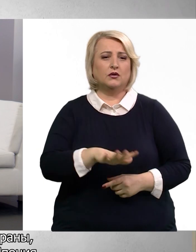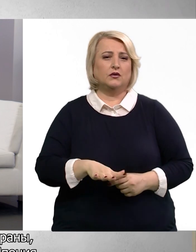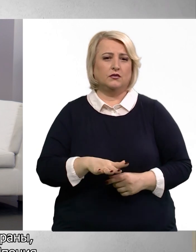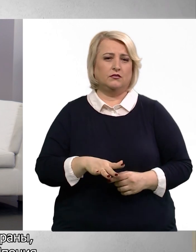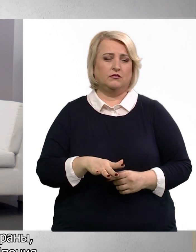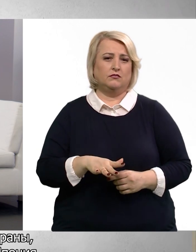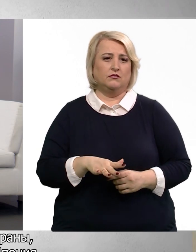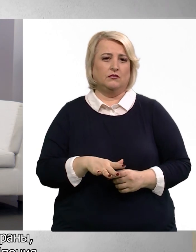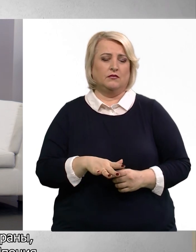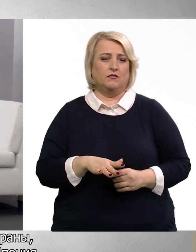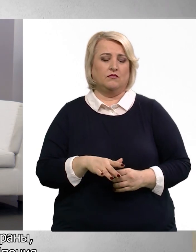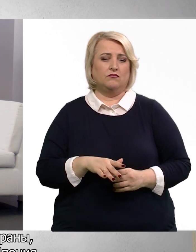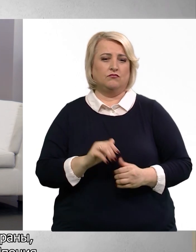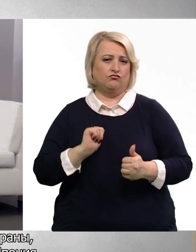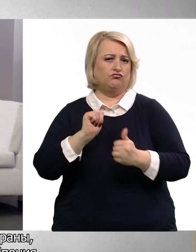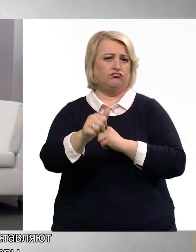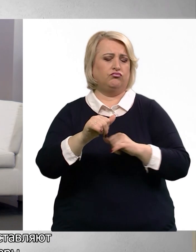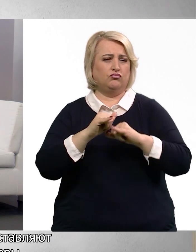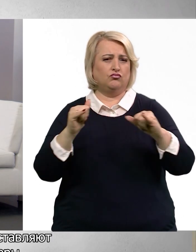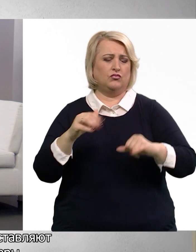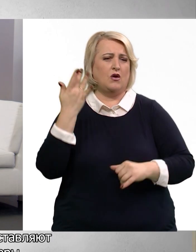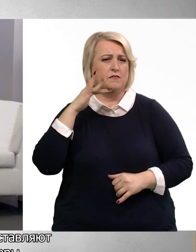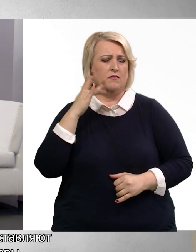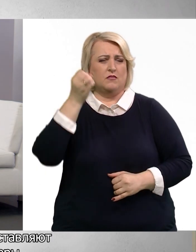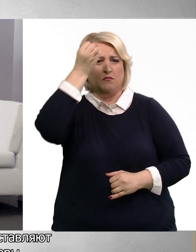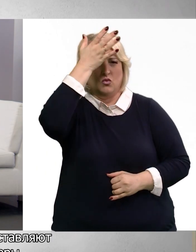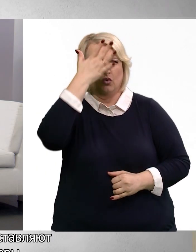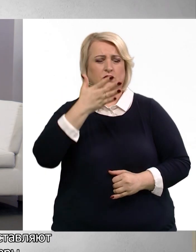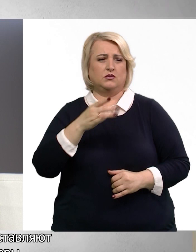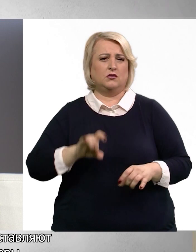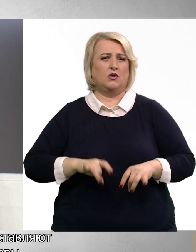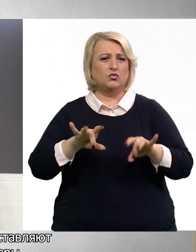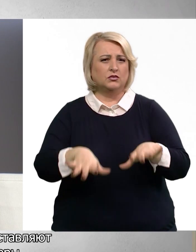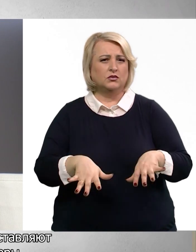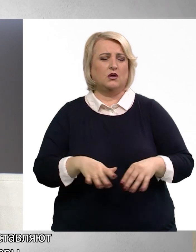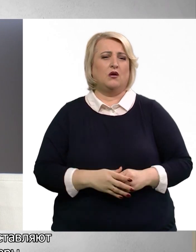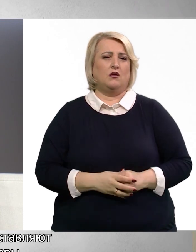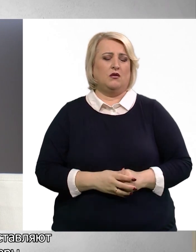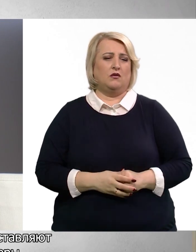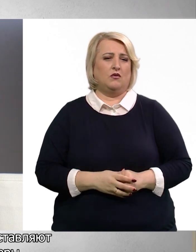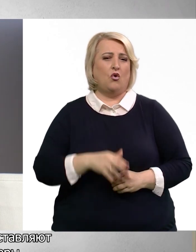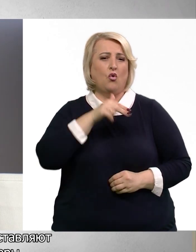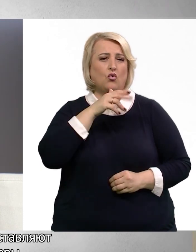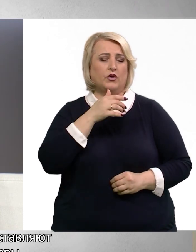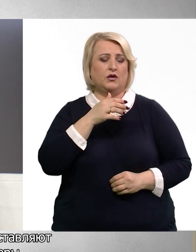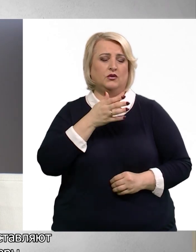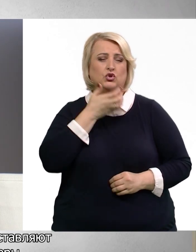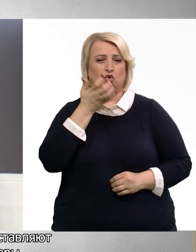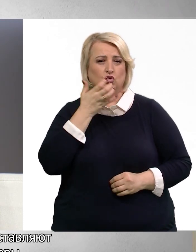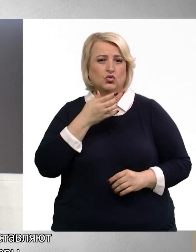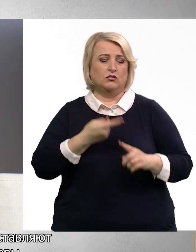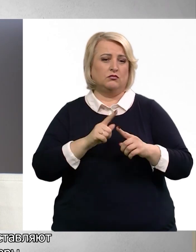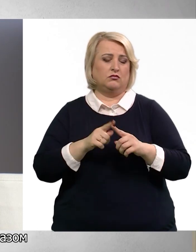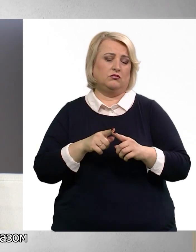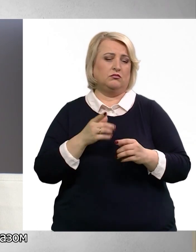mari dezvoltate, cum ar fi programe în SUA, Japonia, Australia, Coreea de Sud, încurajează prin vouchere